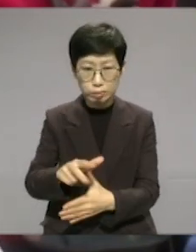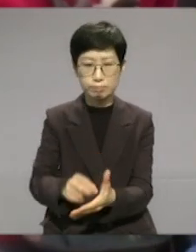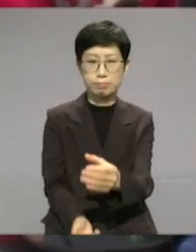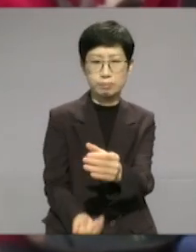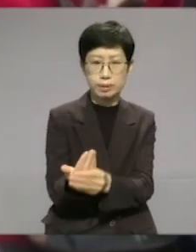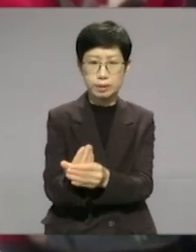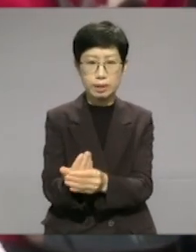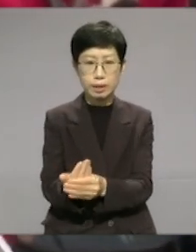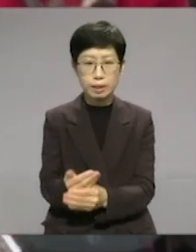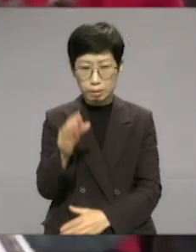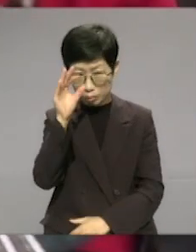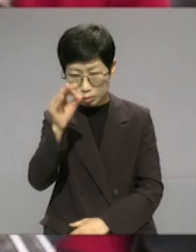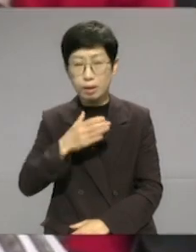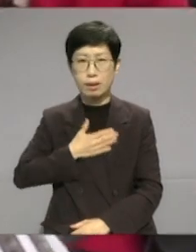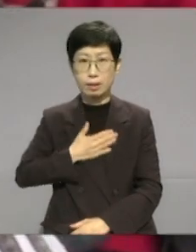포함해